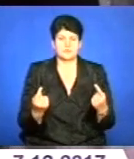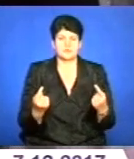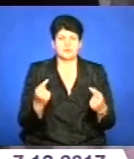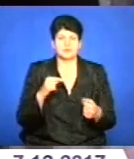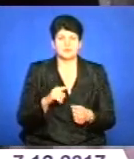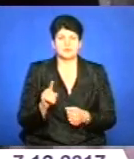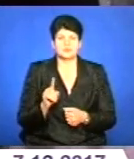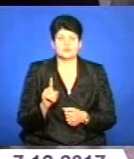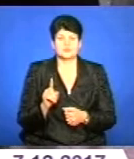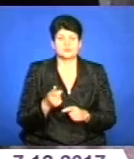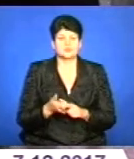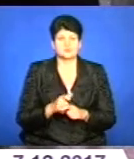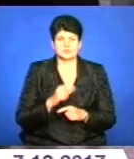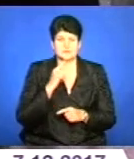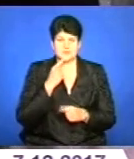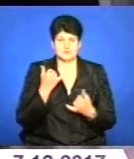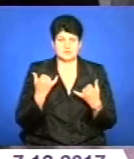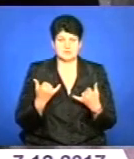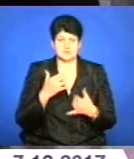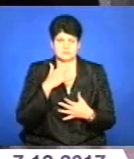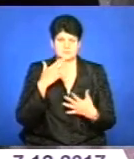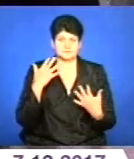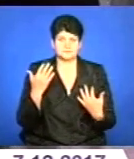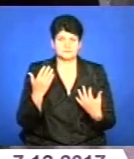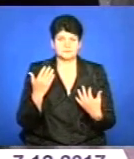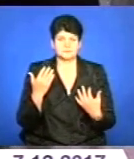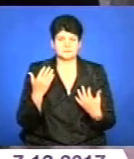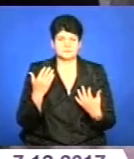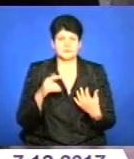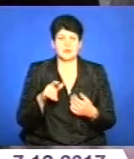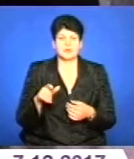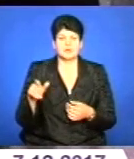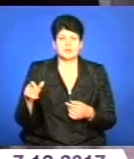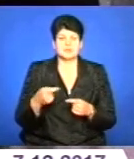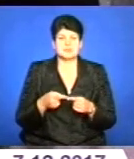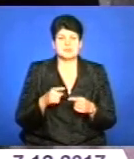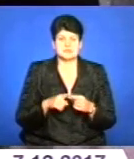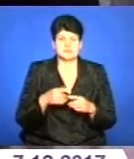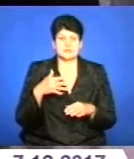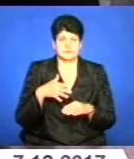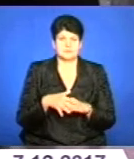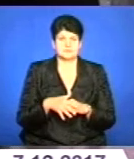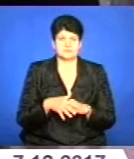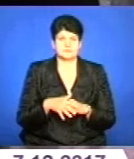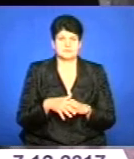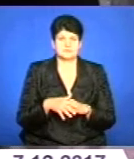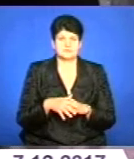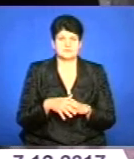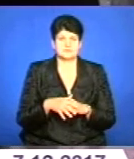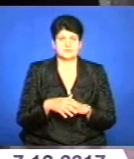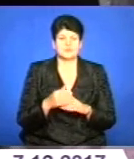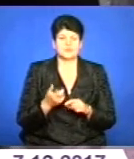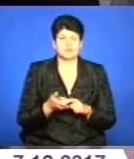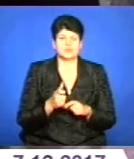що дуже важко зараз многим, і люди це розуміють. І